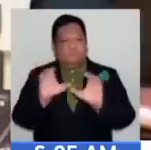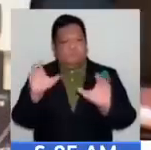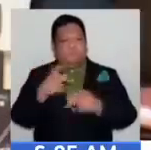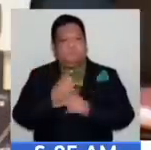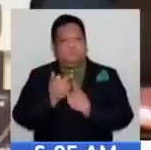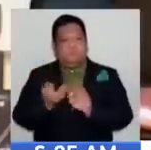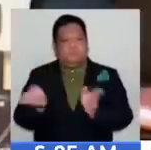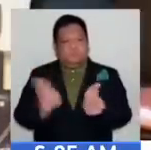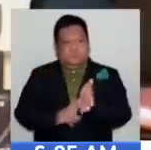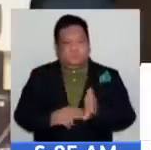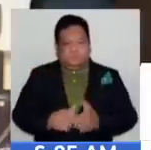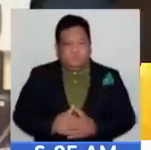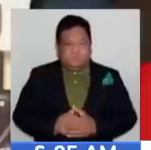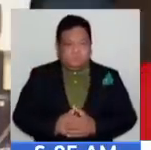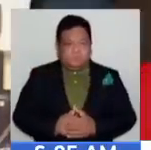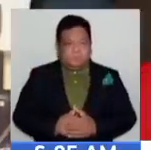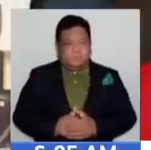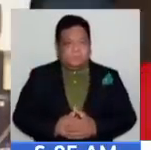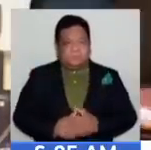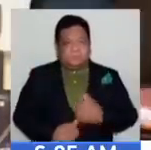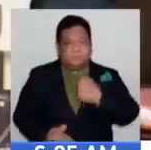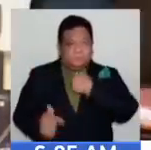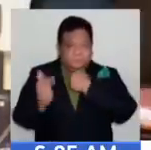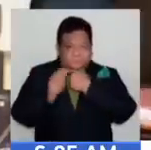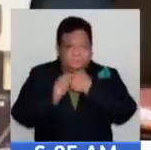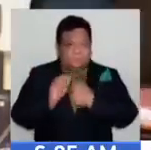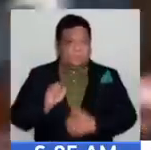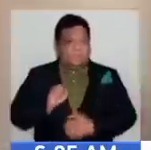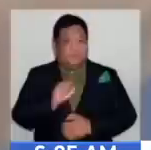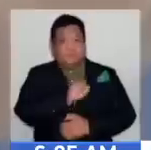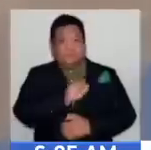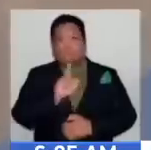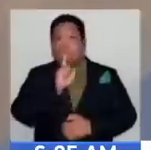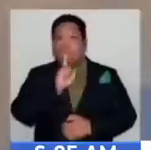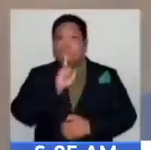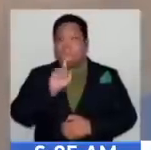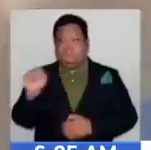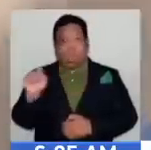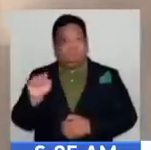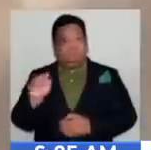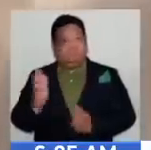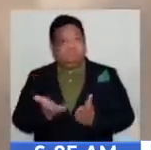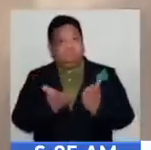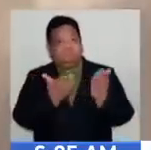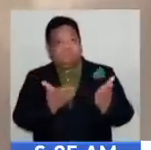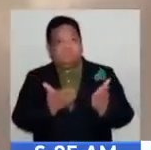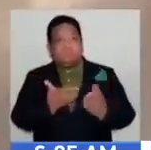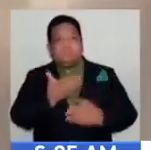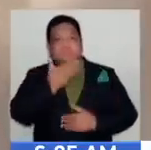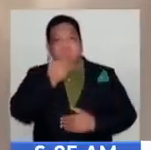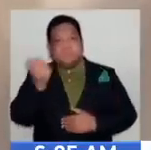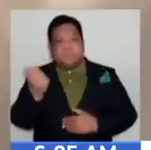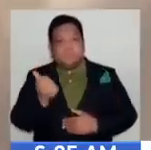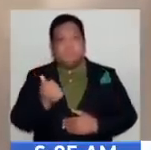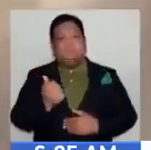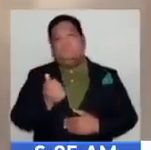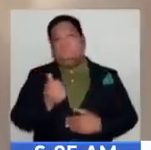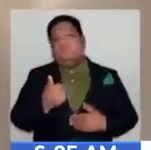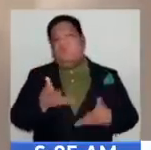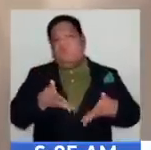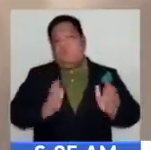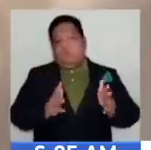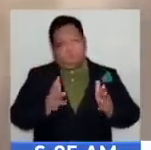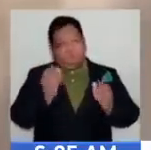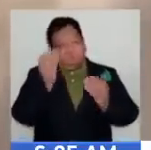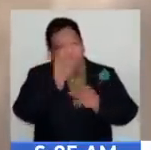namang pahayag, iminungkahi ni Senator Chiz Escudero na panahon ng i-declassify o isapubliko at masiyasat kung paano ginamit ang